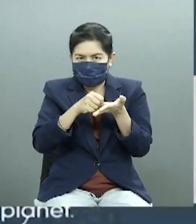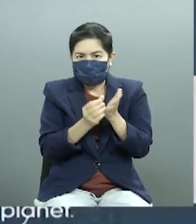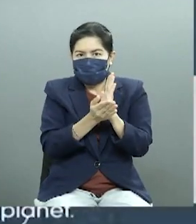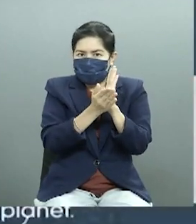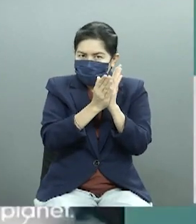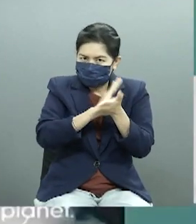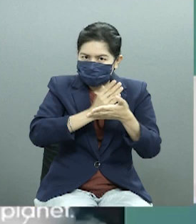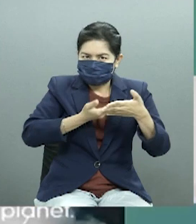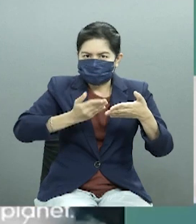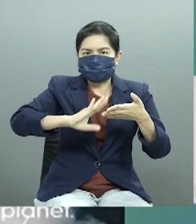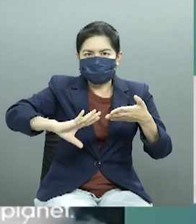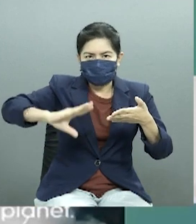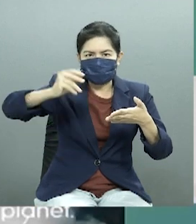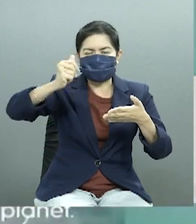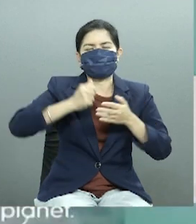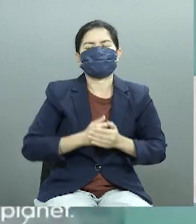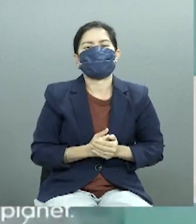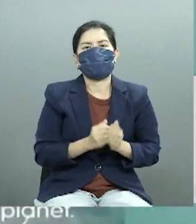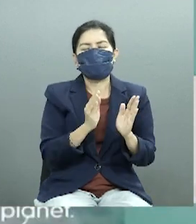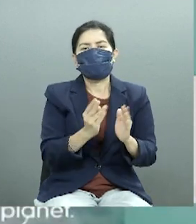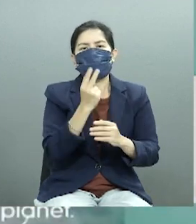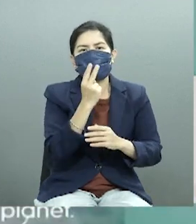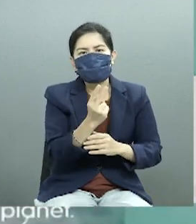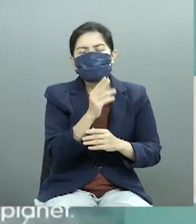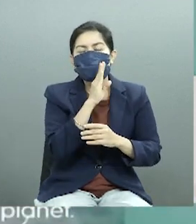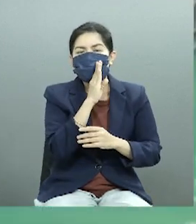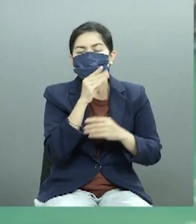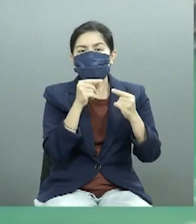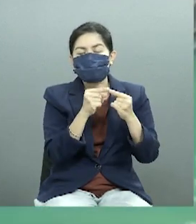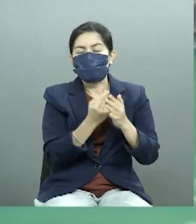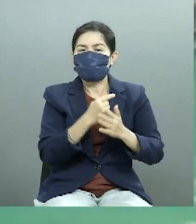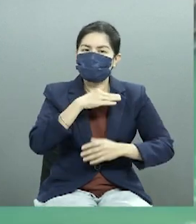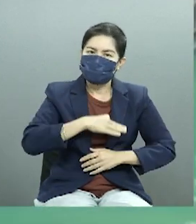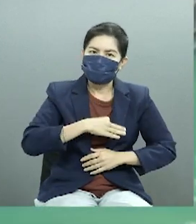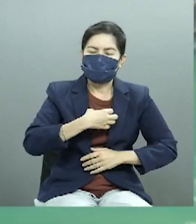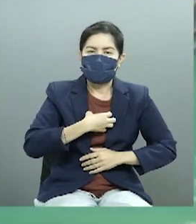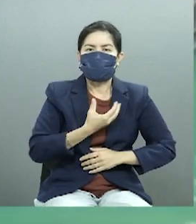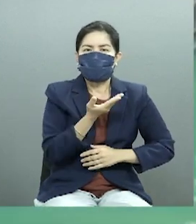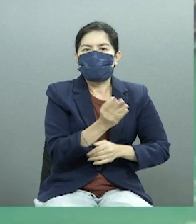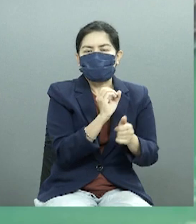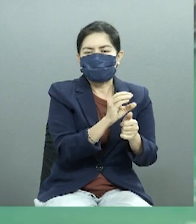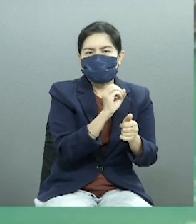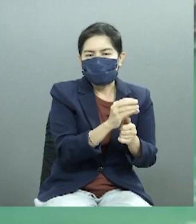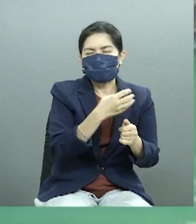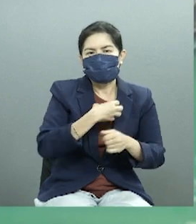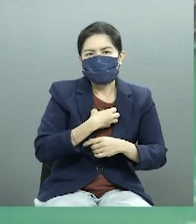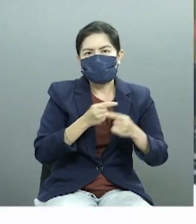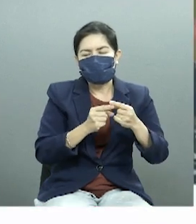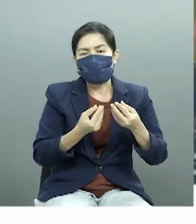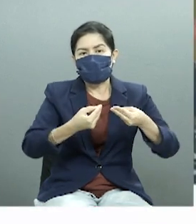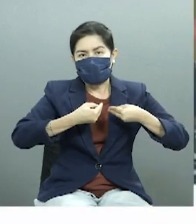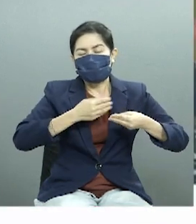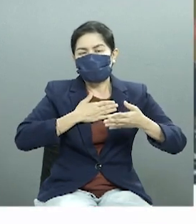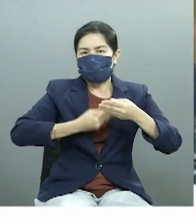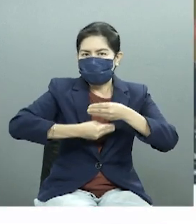ดีขึ้นเรื่อยๆค่ะสำหรับท่านผู้ชมท่านอื่นๆนะคะถ้าหากว่ามีคำเสนอแนะติชมหรืออยากให้เราทำอะไรเพิ่มเติม